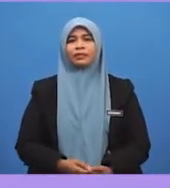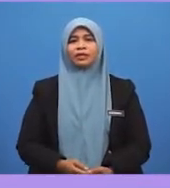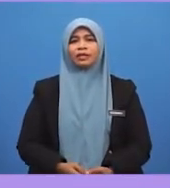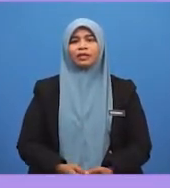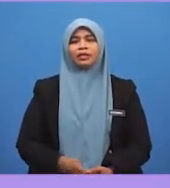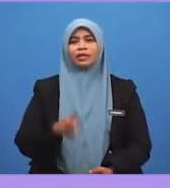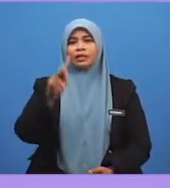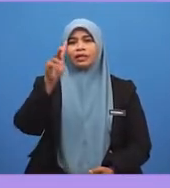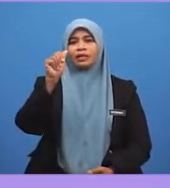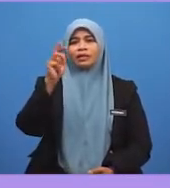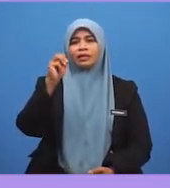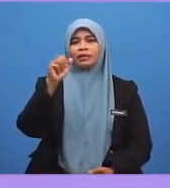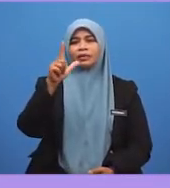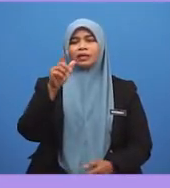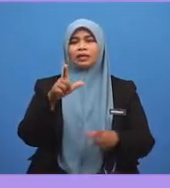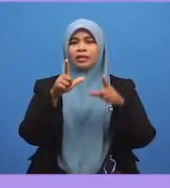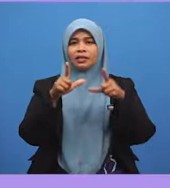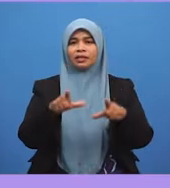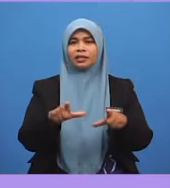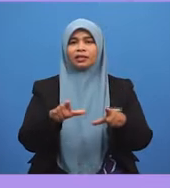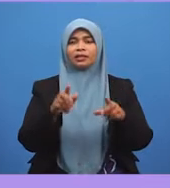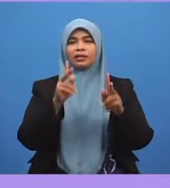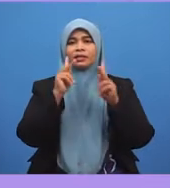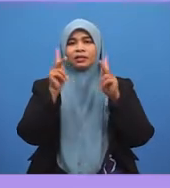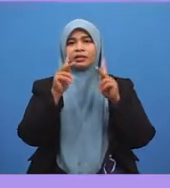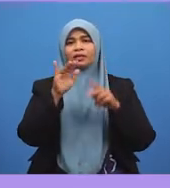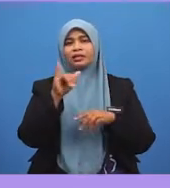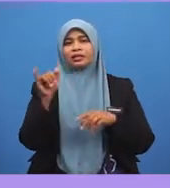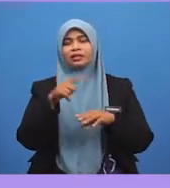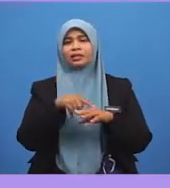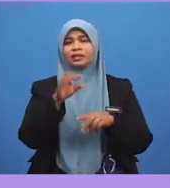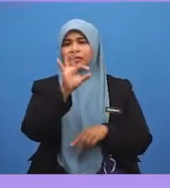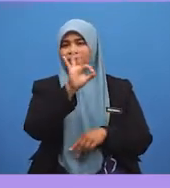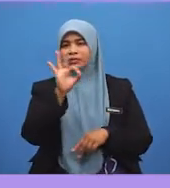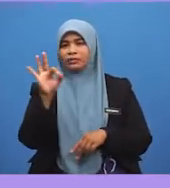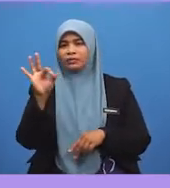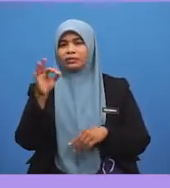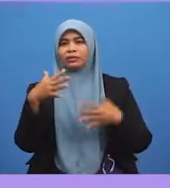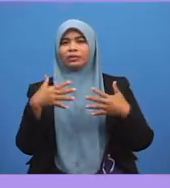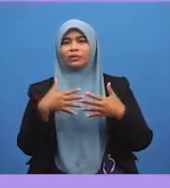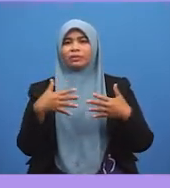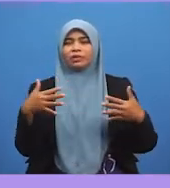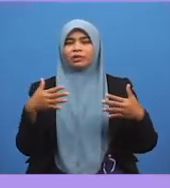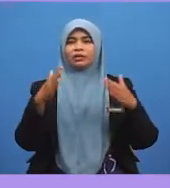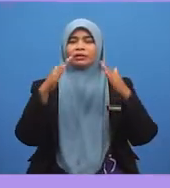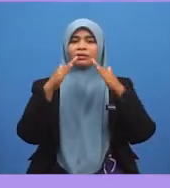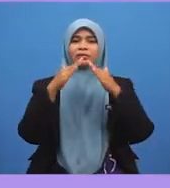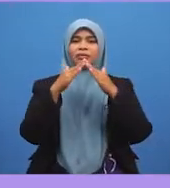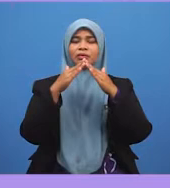Kamal meletakkan keretanya di ruang jawapan pagar